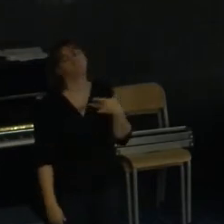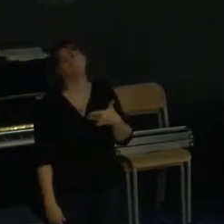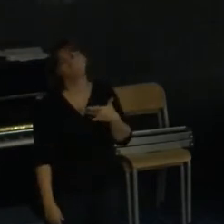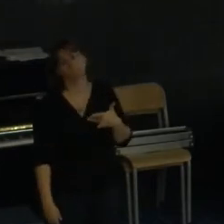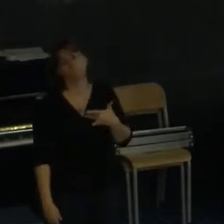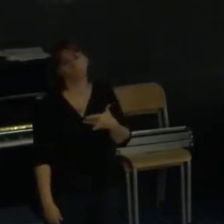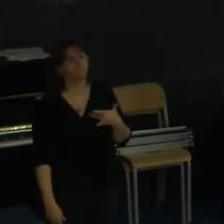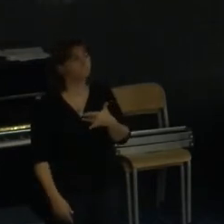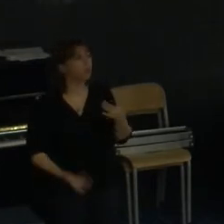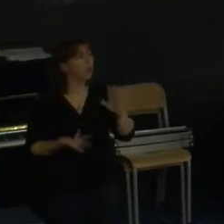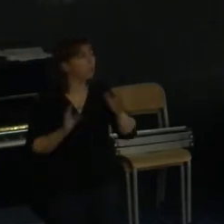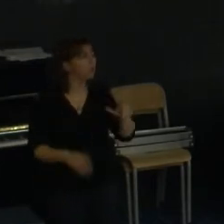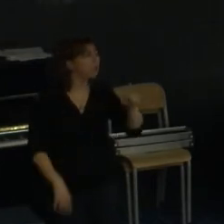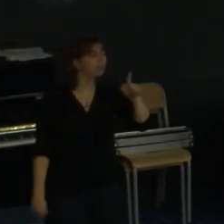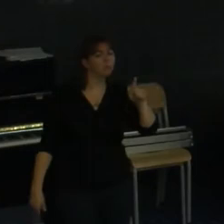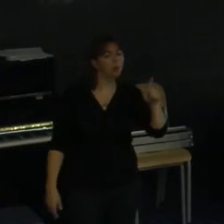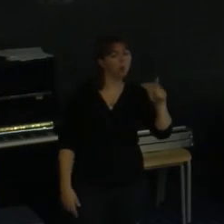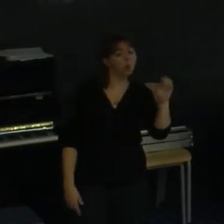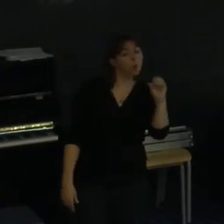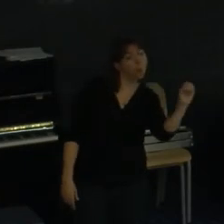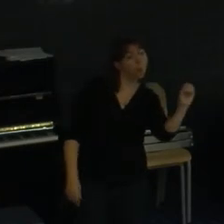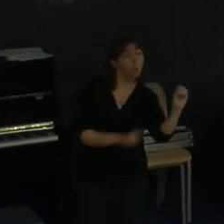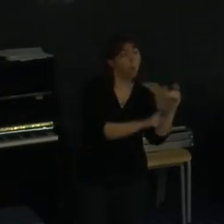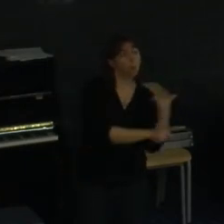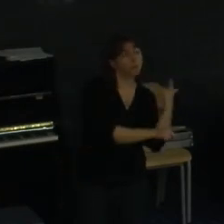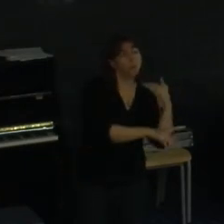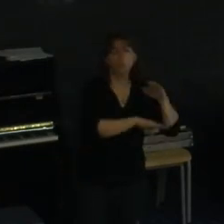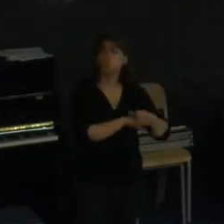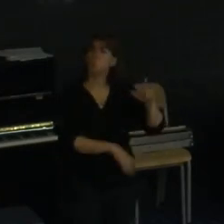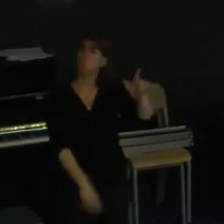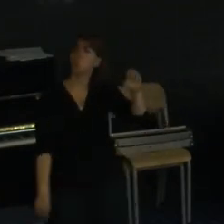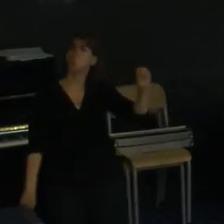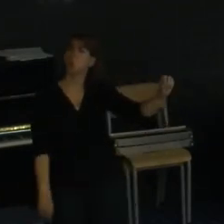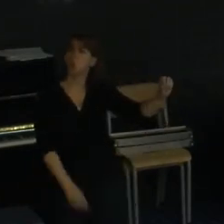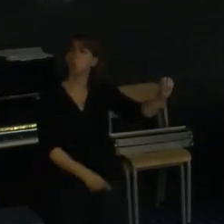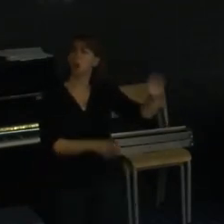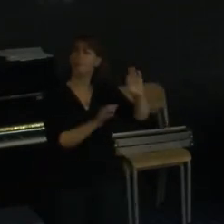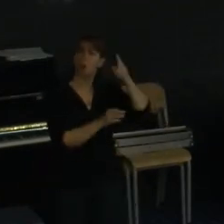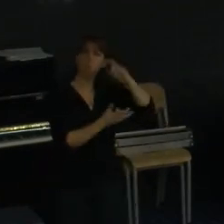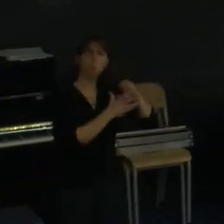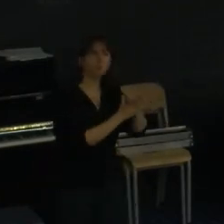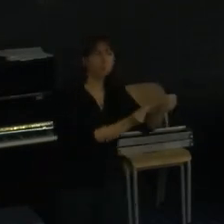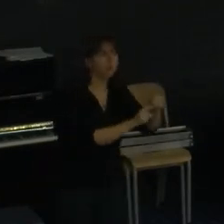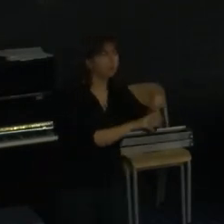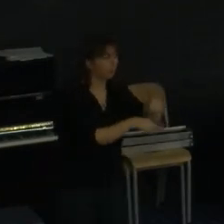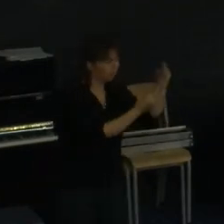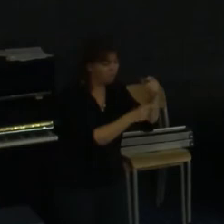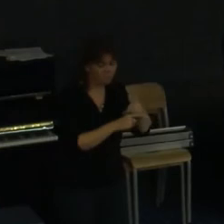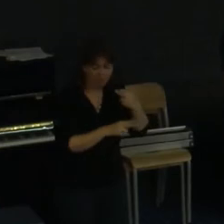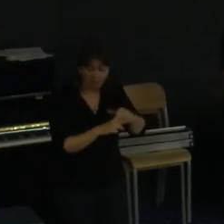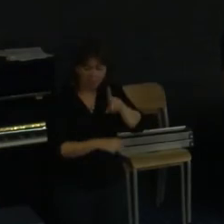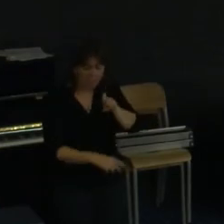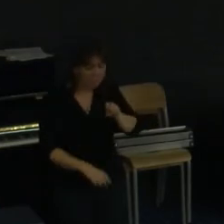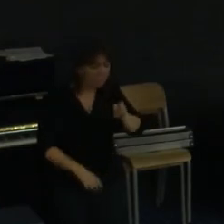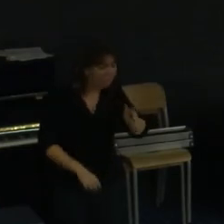Il y en a qui utilisent du Go, la dernière fois j'ai regardé à Go pour un débugger, j'en ai pas trouvé, sauf éventuellement Delve. ou d'éleveur, je ne me souviens plus trop du nom, et j'espère que je ne dis pas